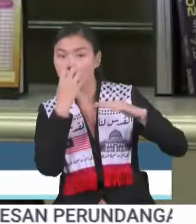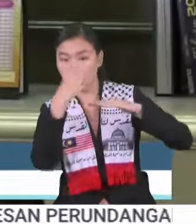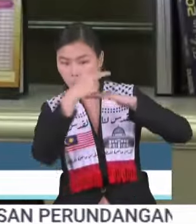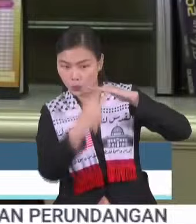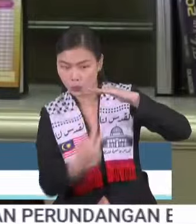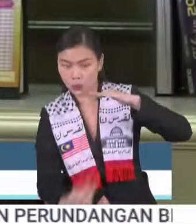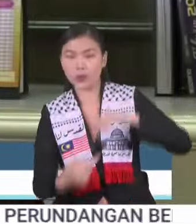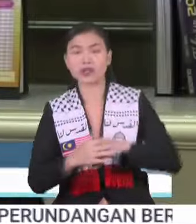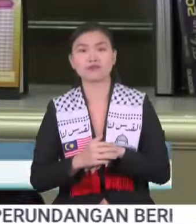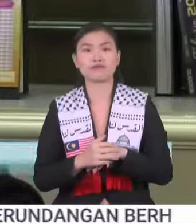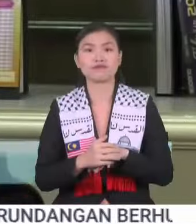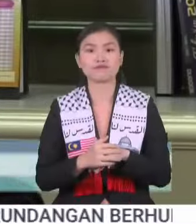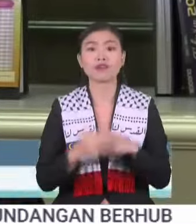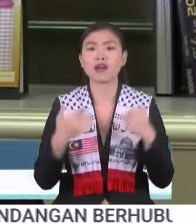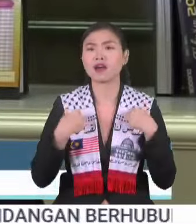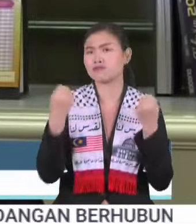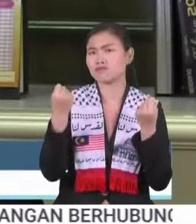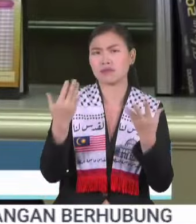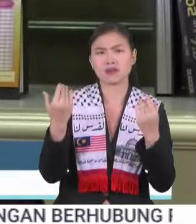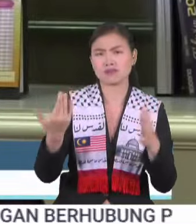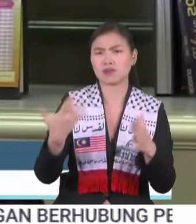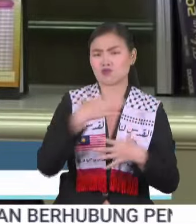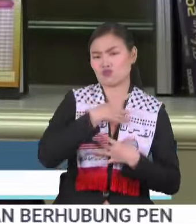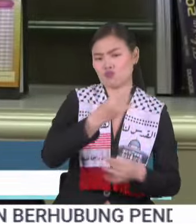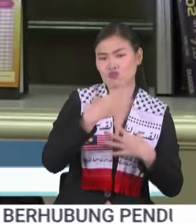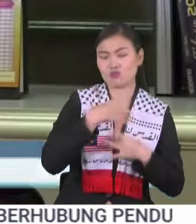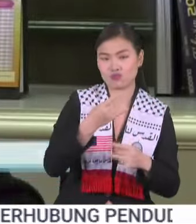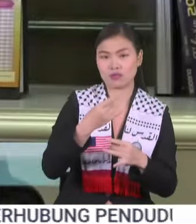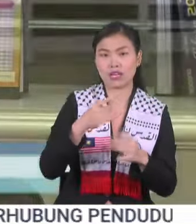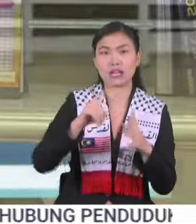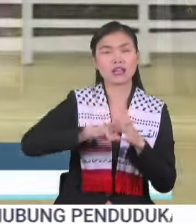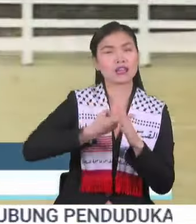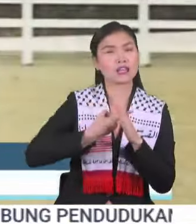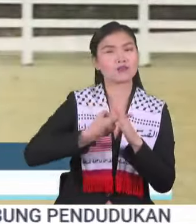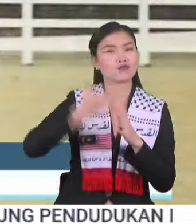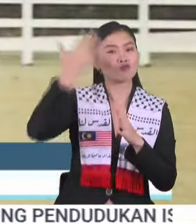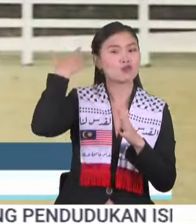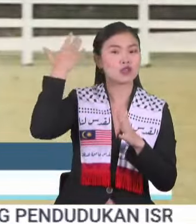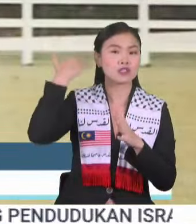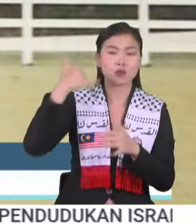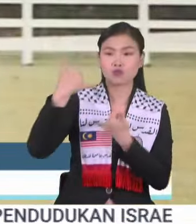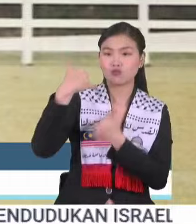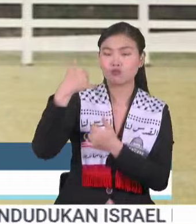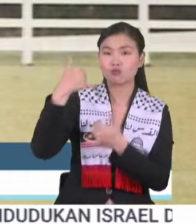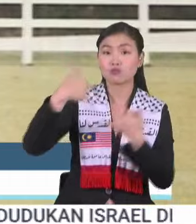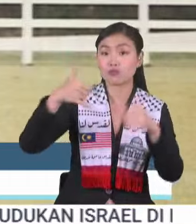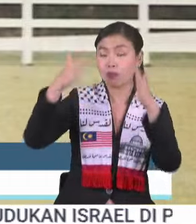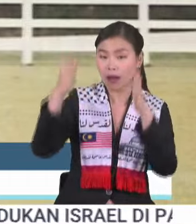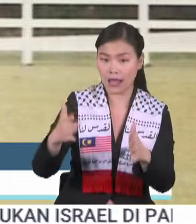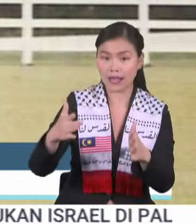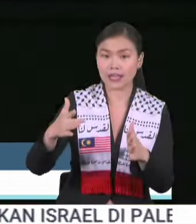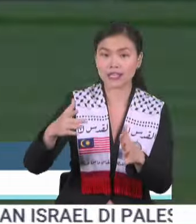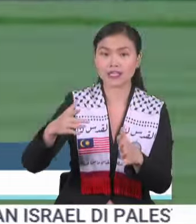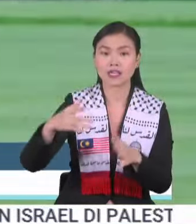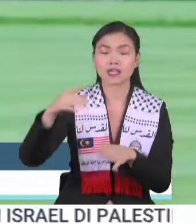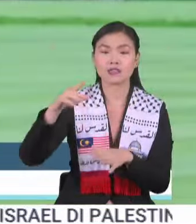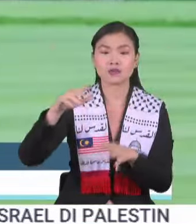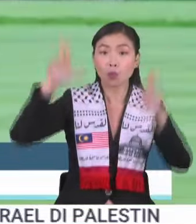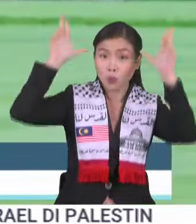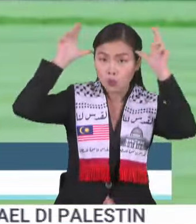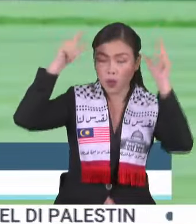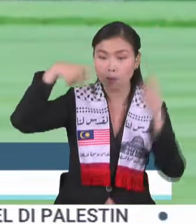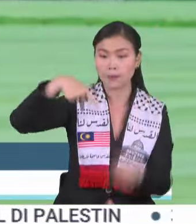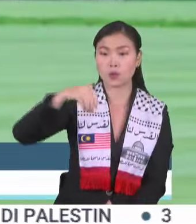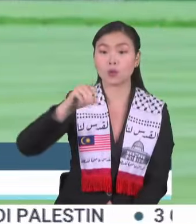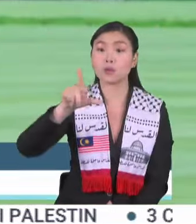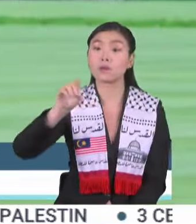hobi. Mula masa muda, of course, sebagai polo player, kuda polo lah, international,